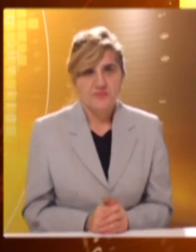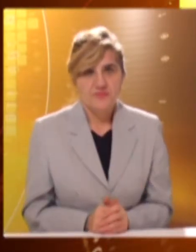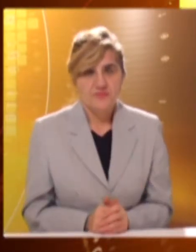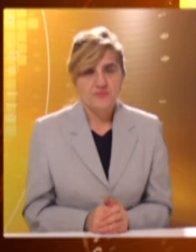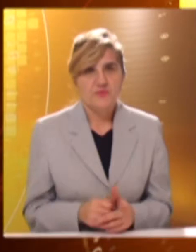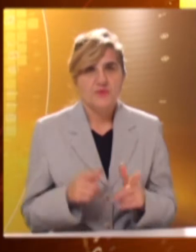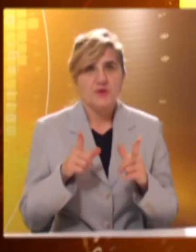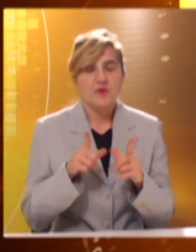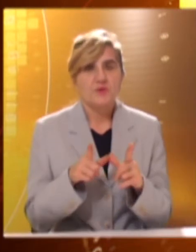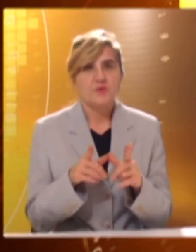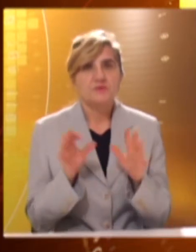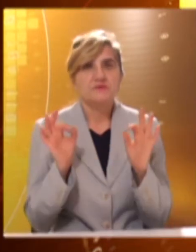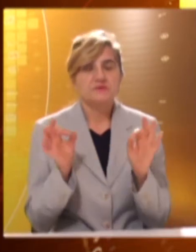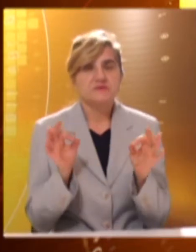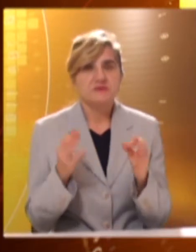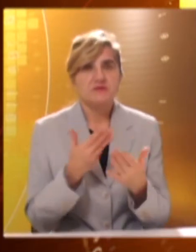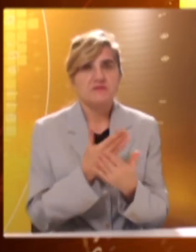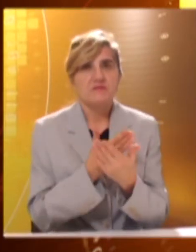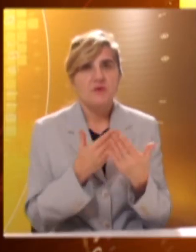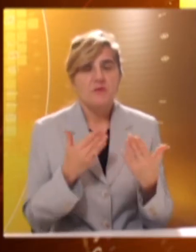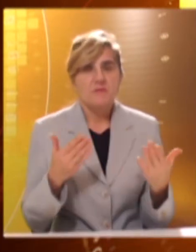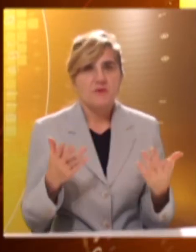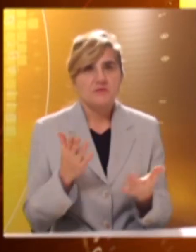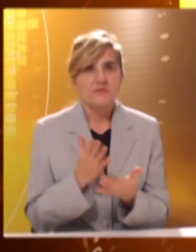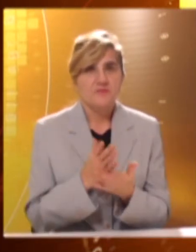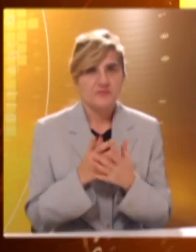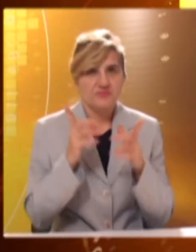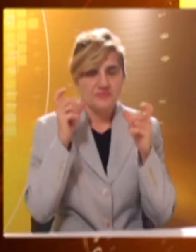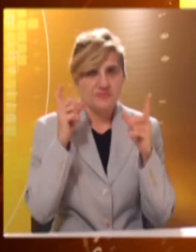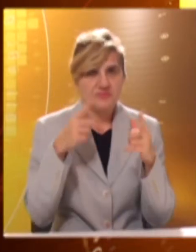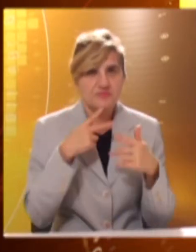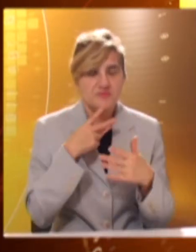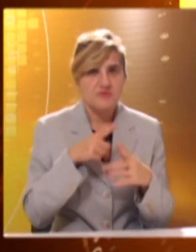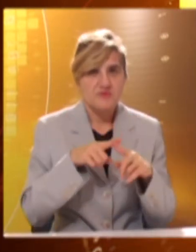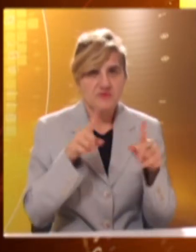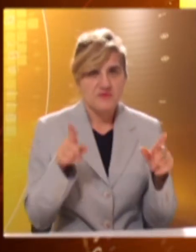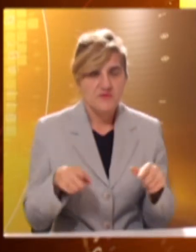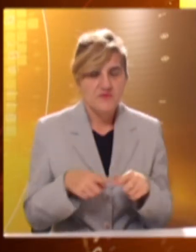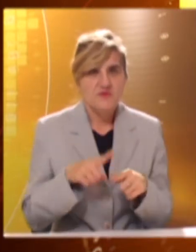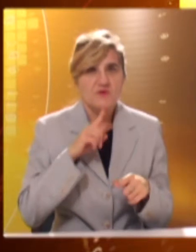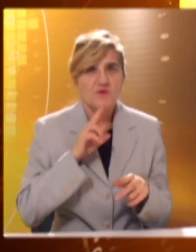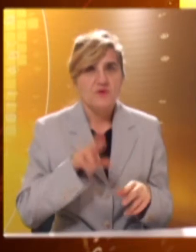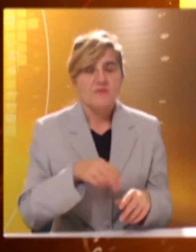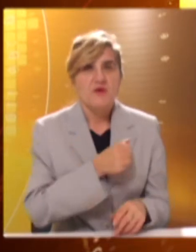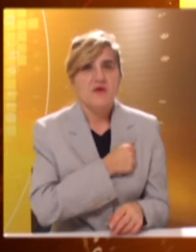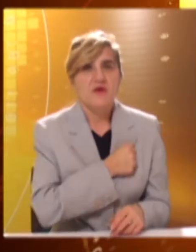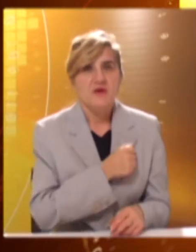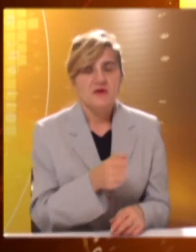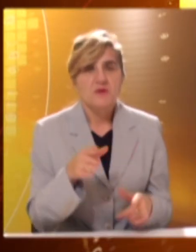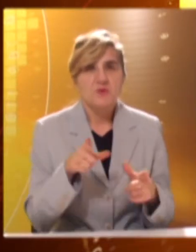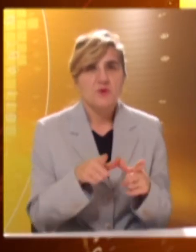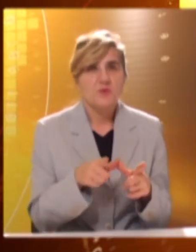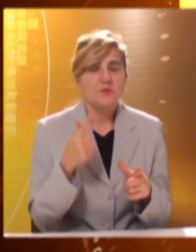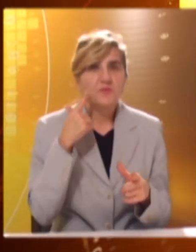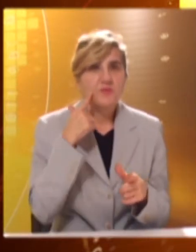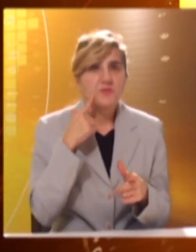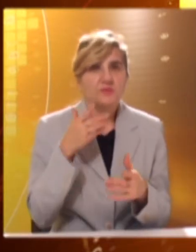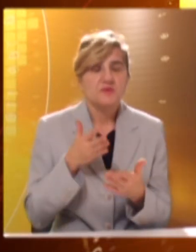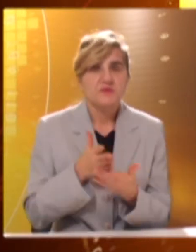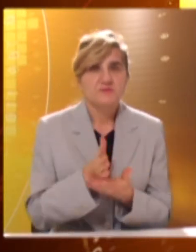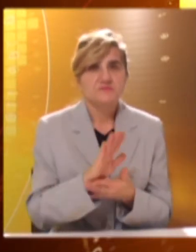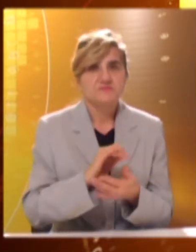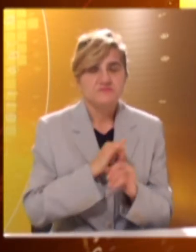U Savremenoj galeriji održana je infosesija u sklopu promocije programa za dodelu sredstava Hrabri iskoraci u novim kulturnim praksama.